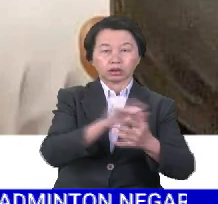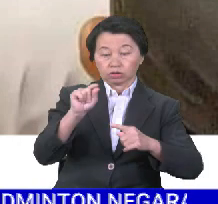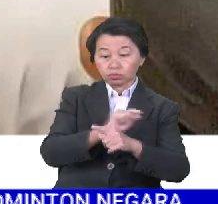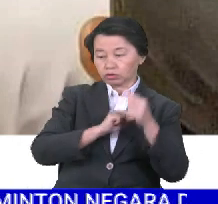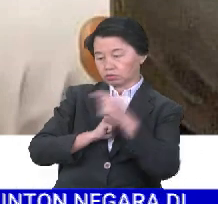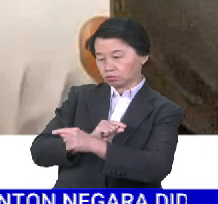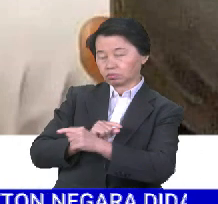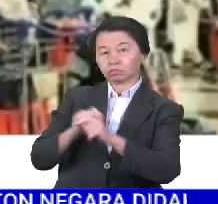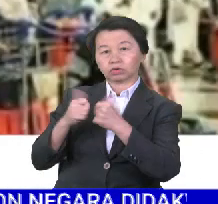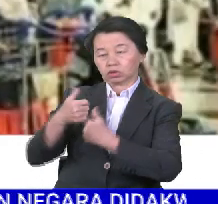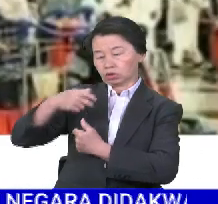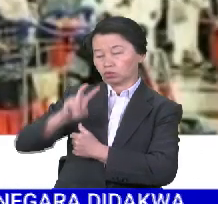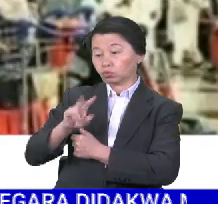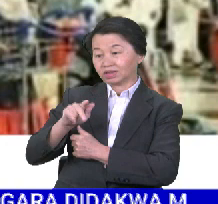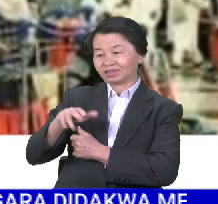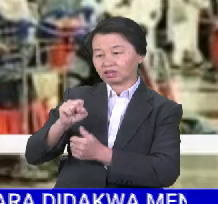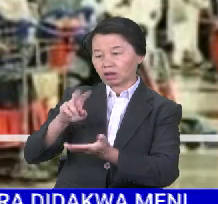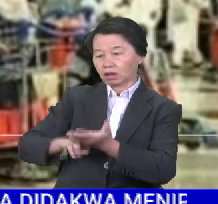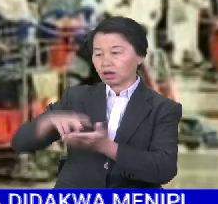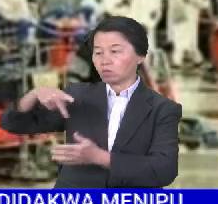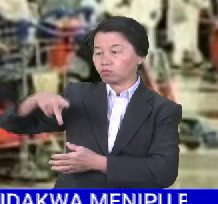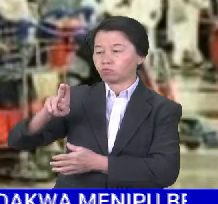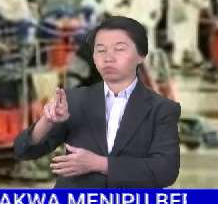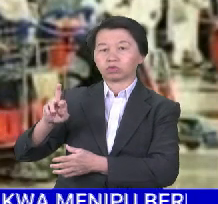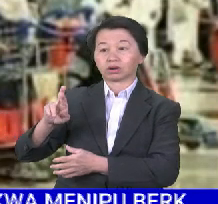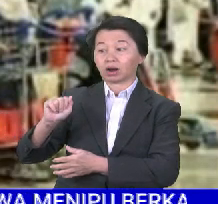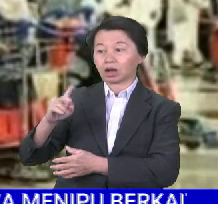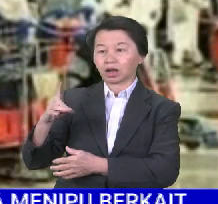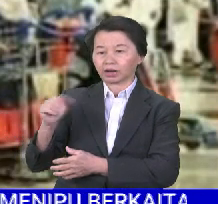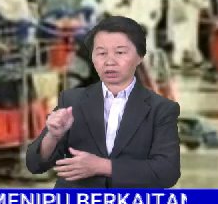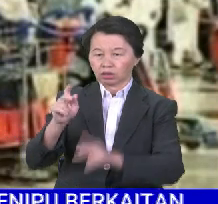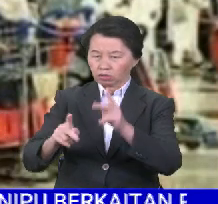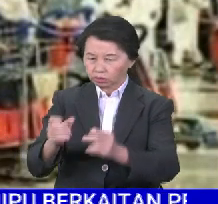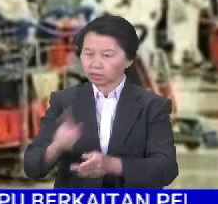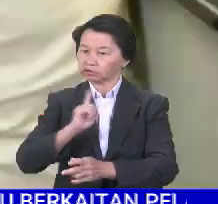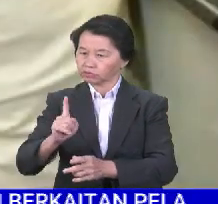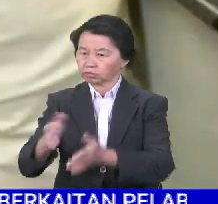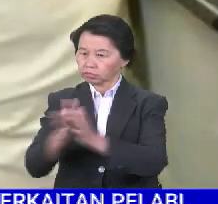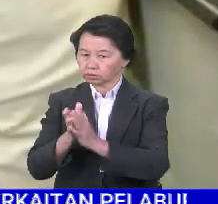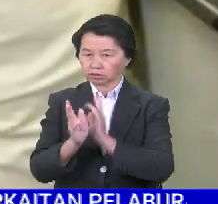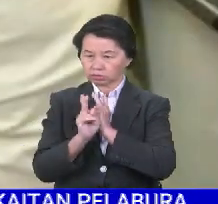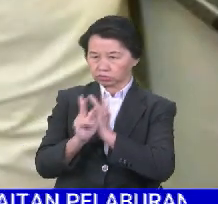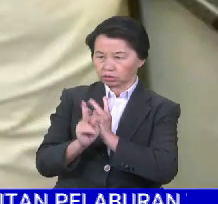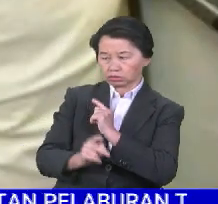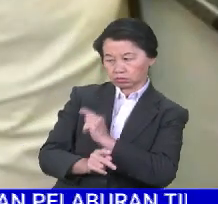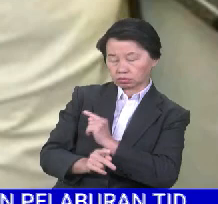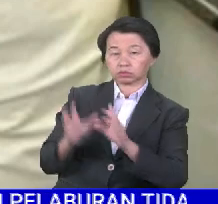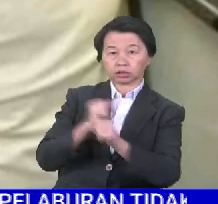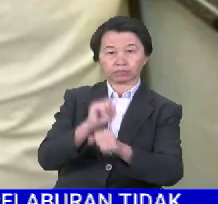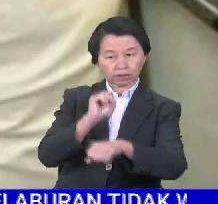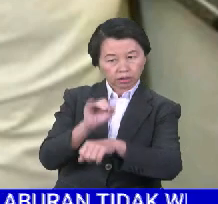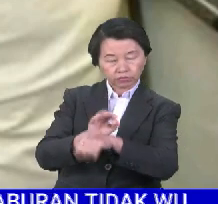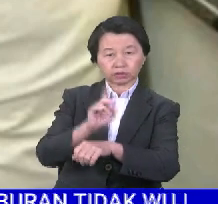menggunakan visa furada untuk menunaikan haji. Umat Islam diminta berwaspada dalam kes sedemikian dan mendapat nasihat daripada